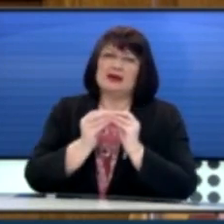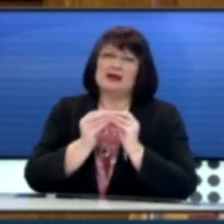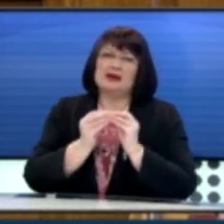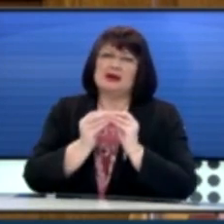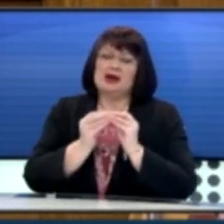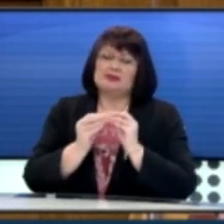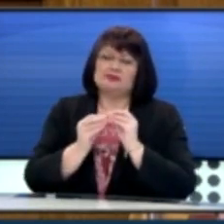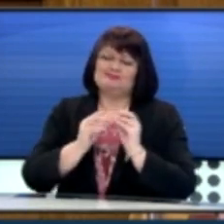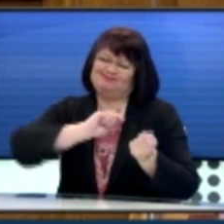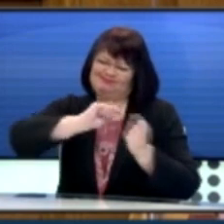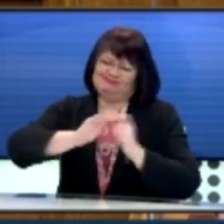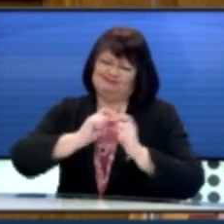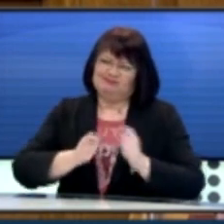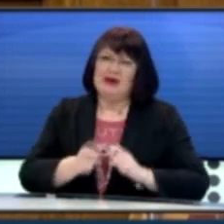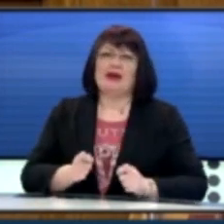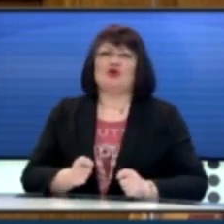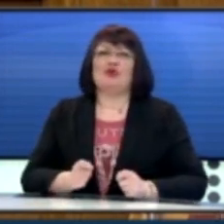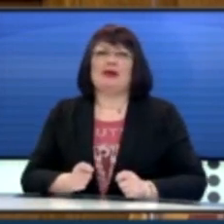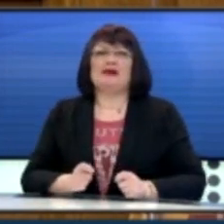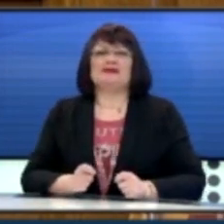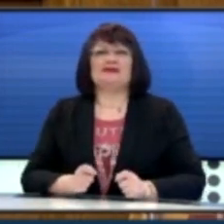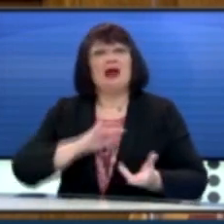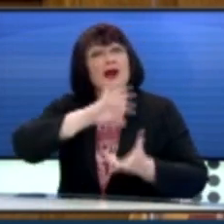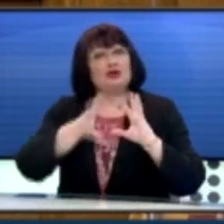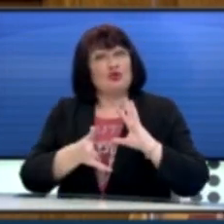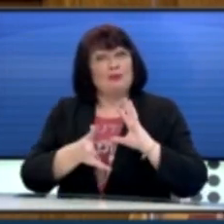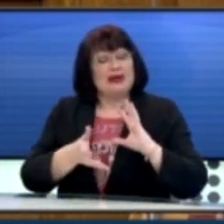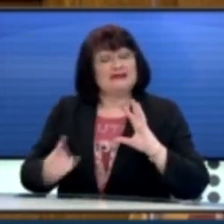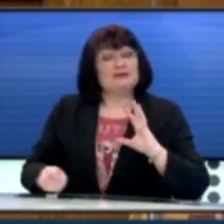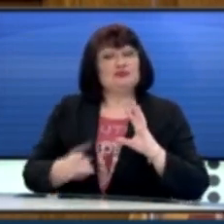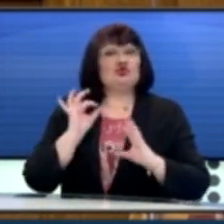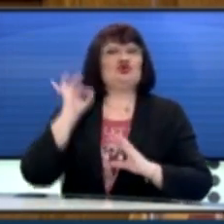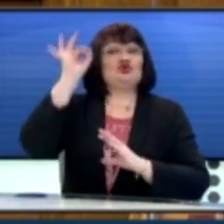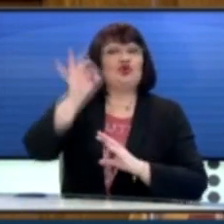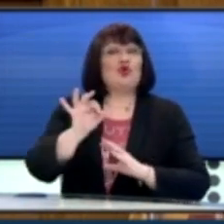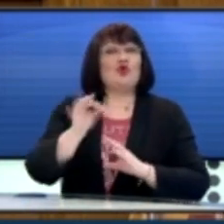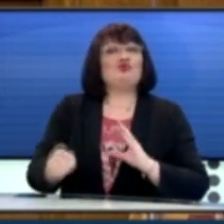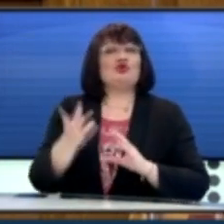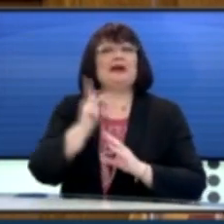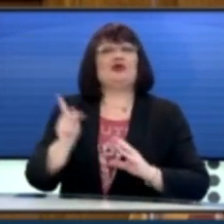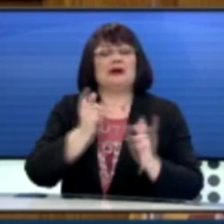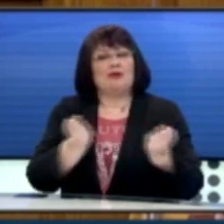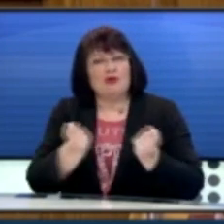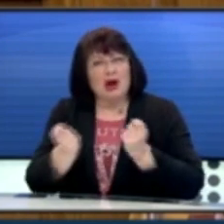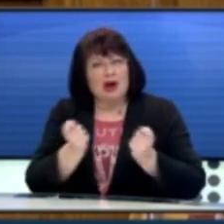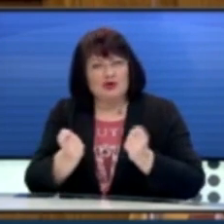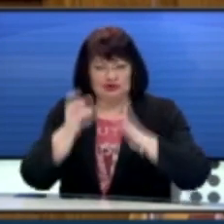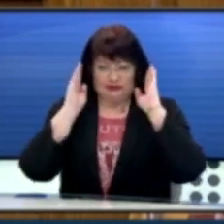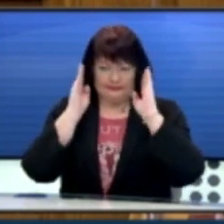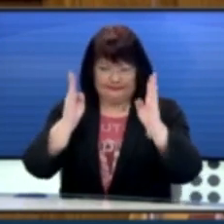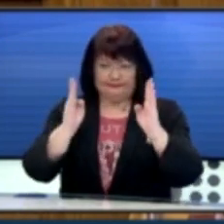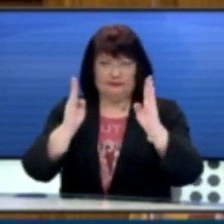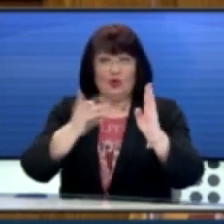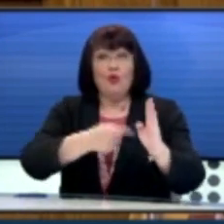ριζικών ανατροπών, με στόχο μια νέα κοινωνική οργάνωση που θα έχει στο επίκεντρο την